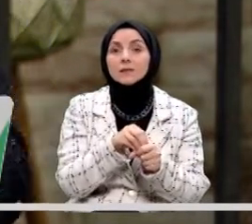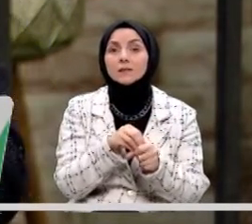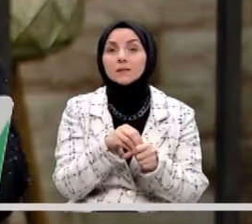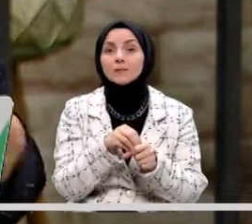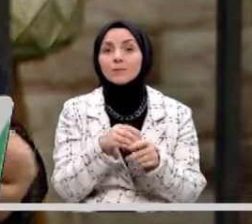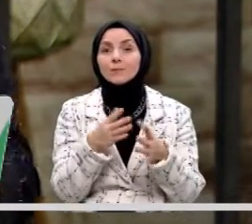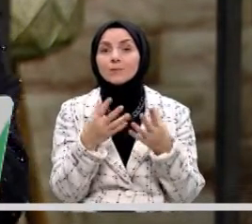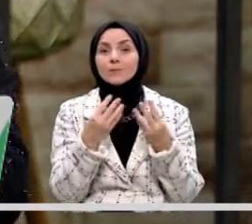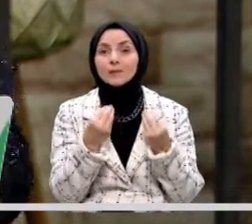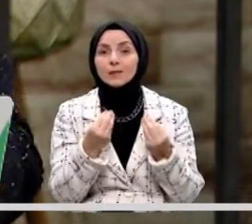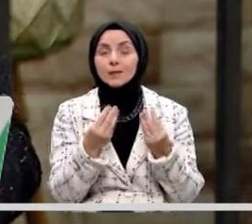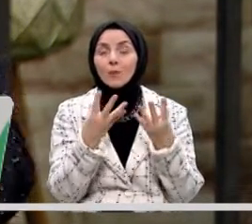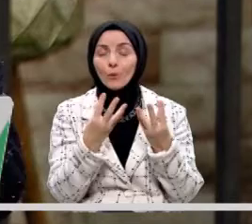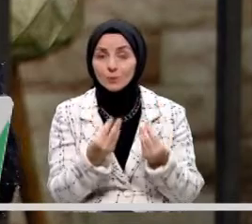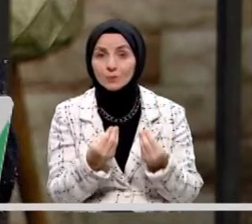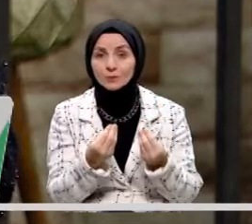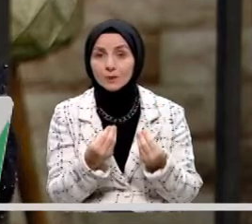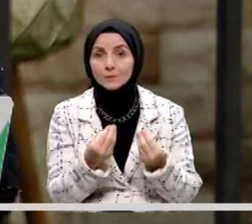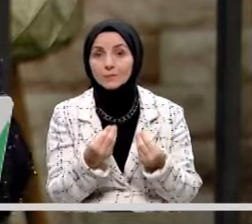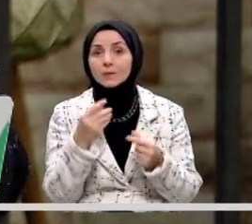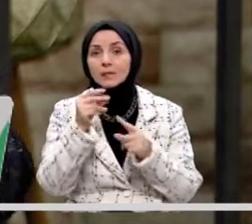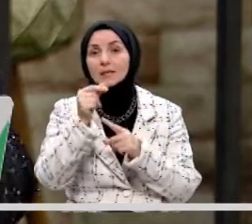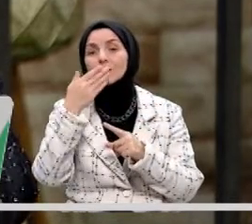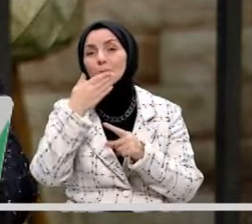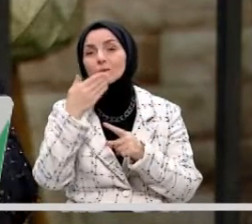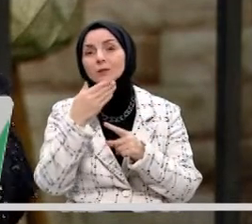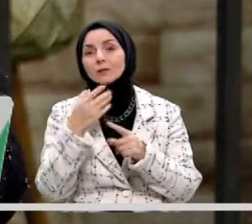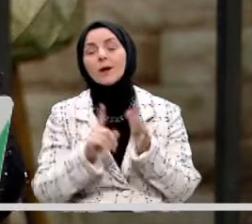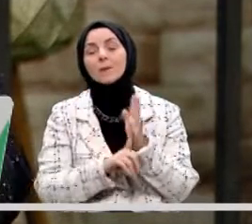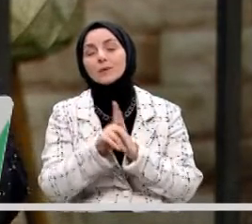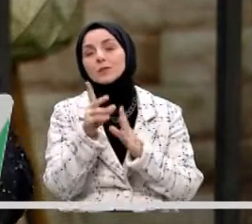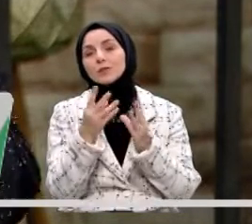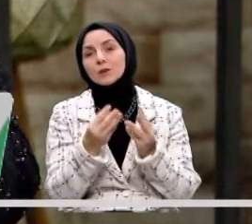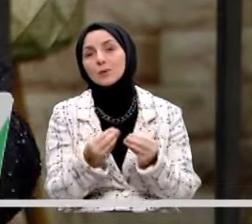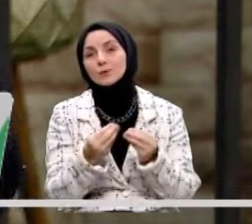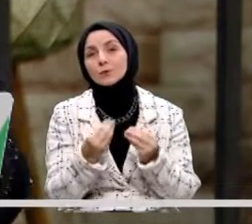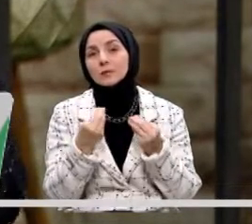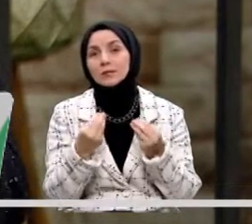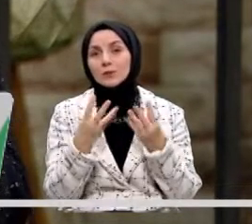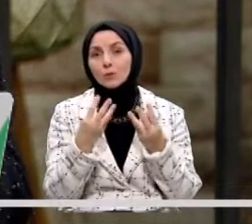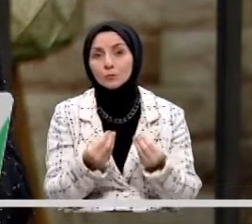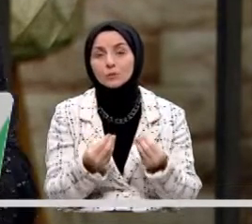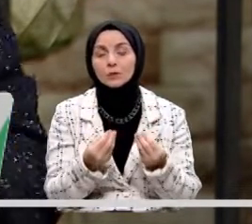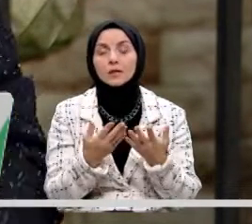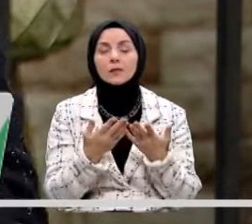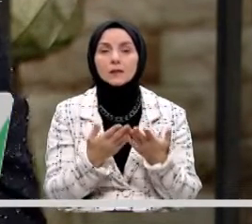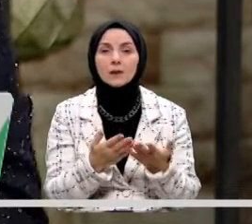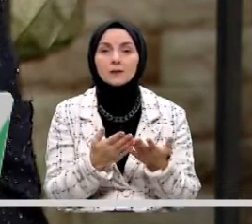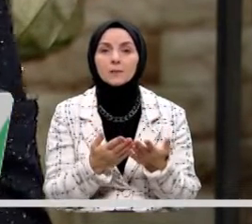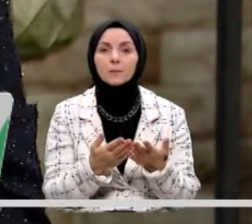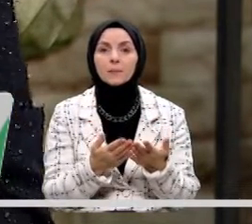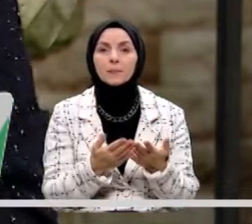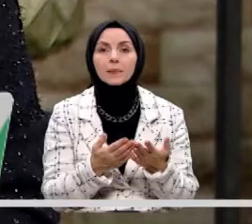birçok en çok bildiğimiz kendi dişi çekilme duygusundan sosyal fobiye kadar birçok problemleri görürüz O noktada